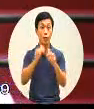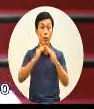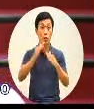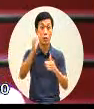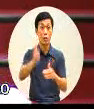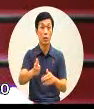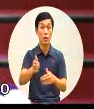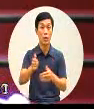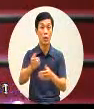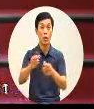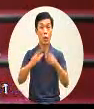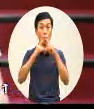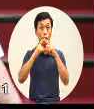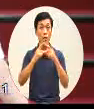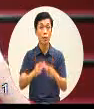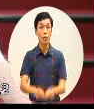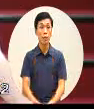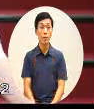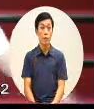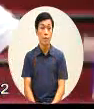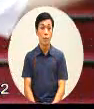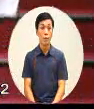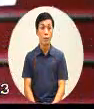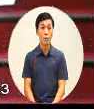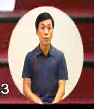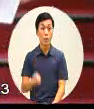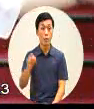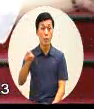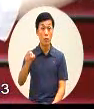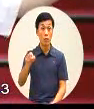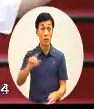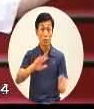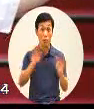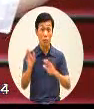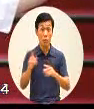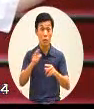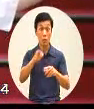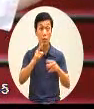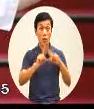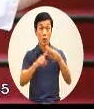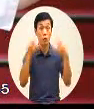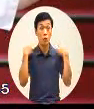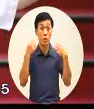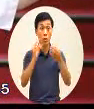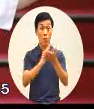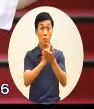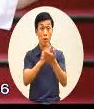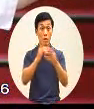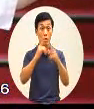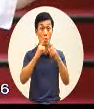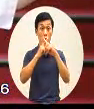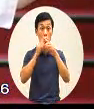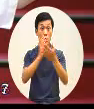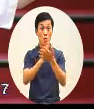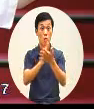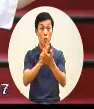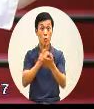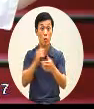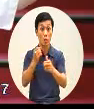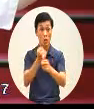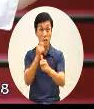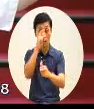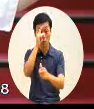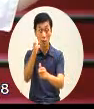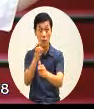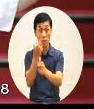吼免啦，你得请刘副市长讲。所以吼，恁的主任秘书啦吼，恁的主任秘书约束一下。我有打电话，伊